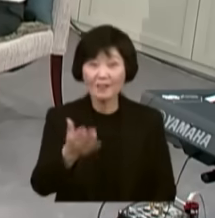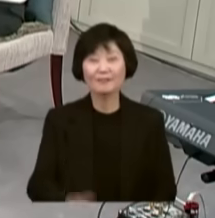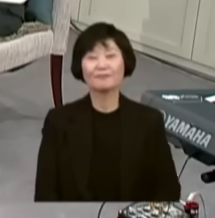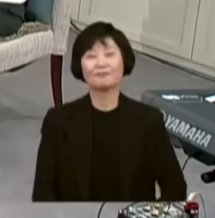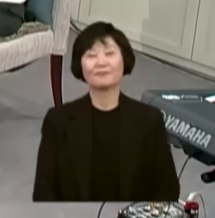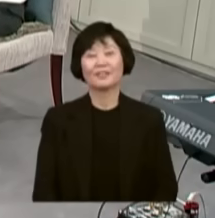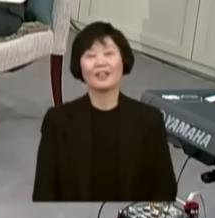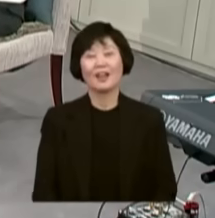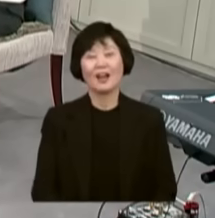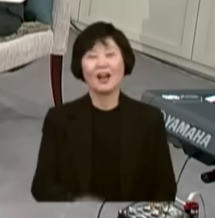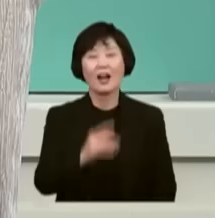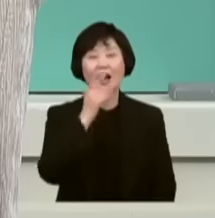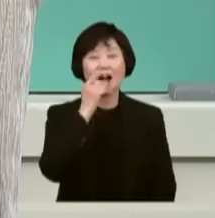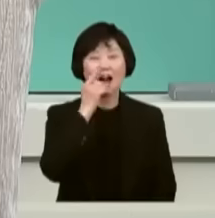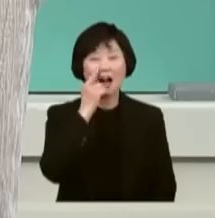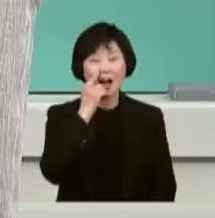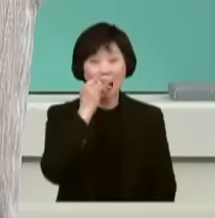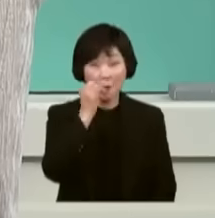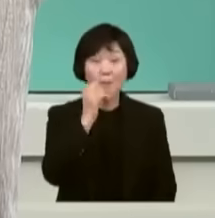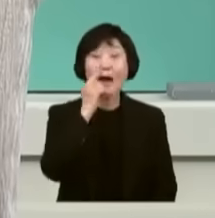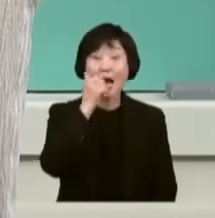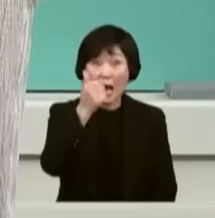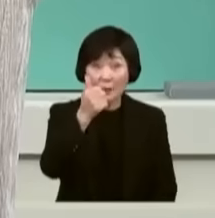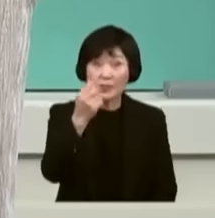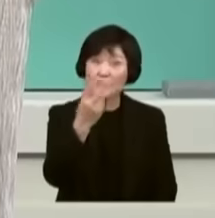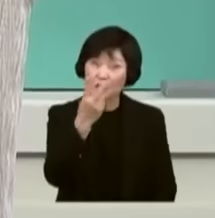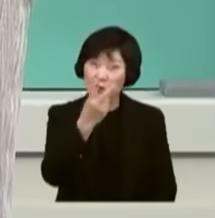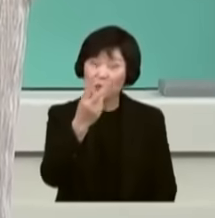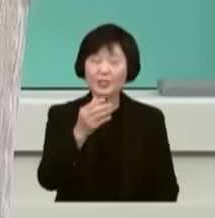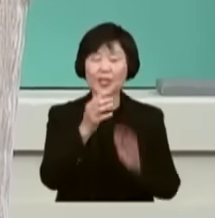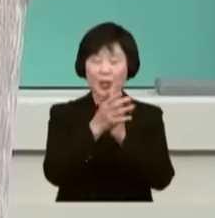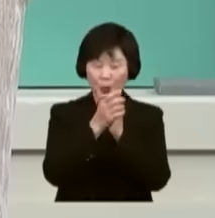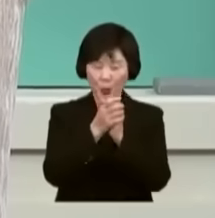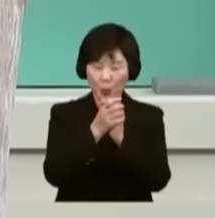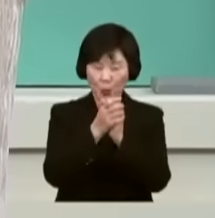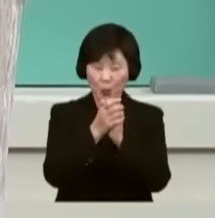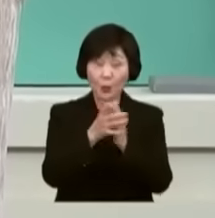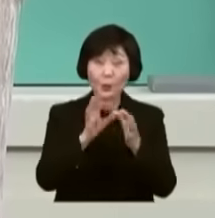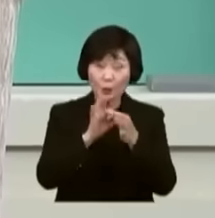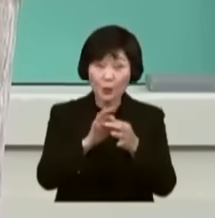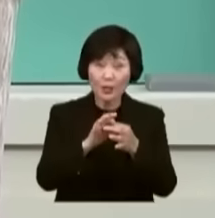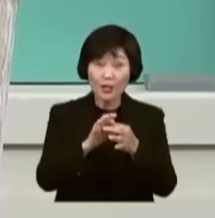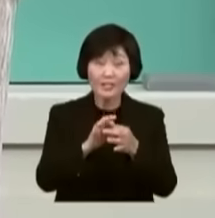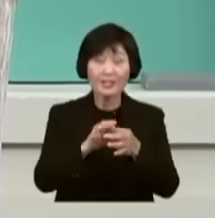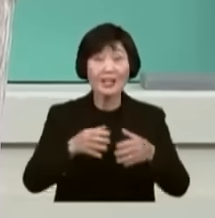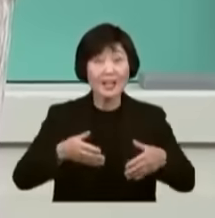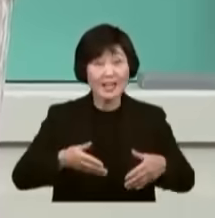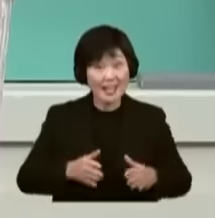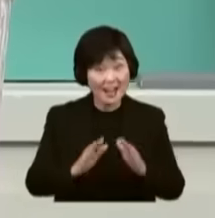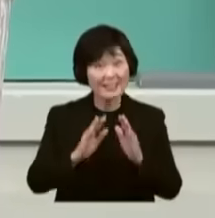느껴진 마음이 어머니께서 또 아버지께서 기도로 이렇게 태어났다고 계속 어렸을 때부터 심어주시고 또 그렇게